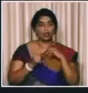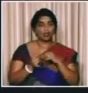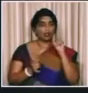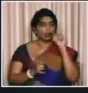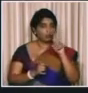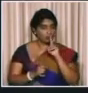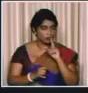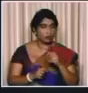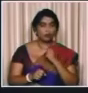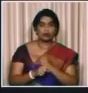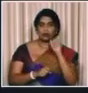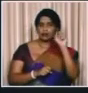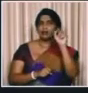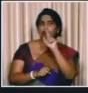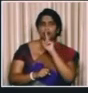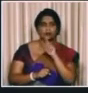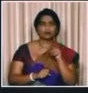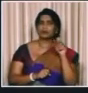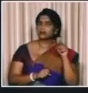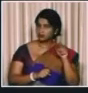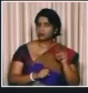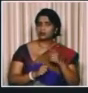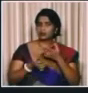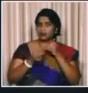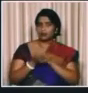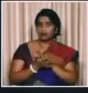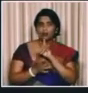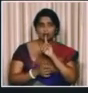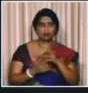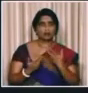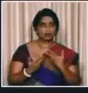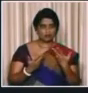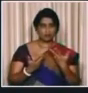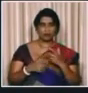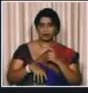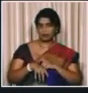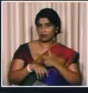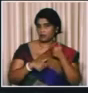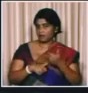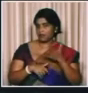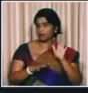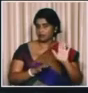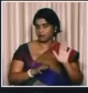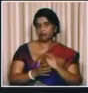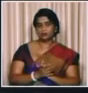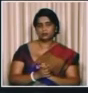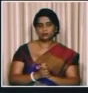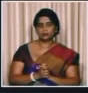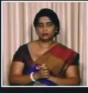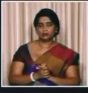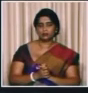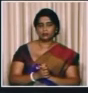නම කිව්වා රාජ්‍ය නිලධාරින් කීප දෙනෙක්ගේ නම කිව්වා මං එතකොට එතුමන්ලට නිවැරදි වෙන්න අවස්ථාවක් නැහැ මෙතන ගරු මන්තුමා කාලය ඉතාම සීමිත නිසා මම කතා